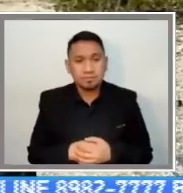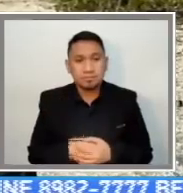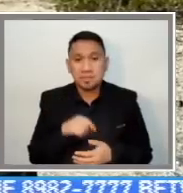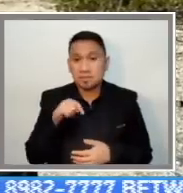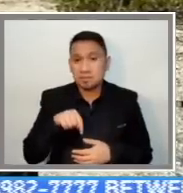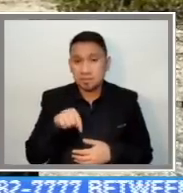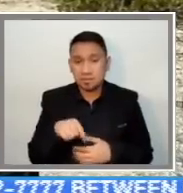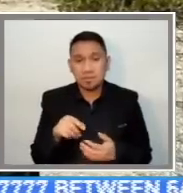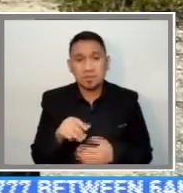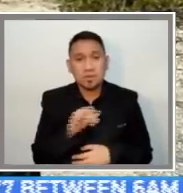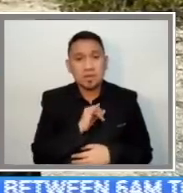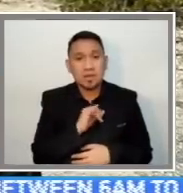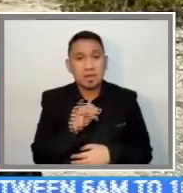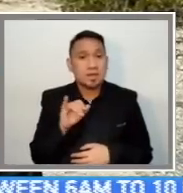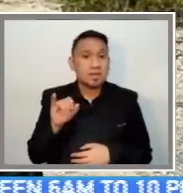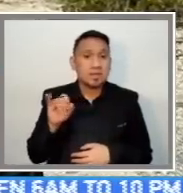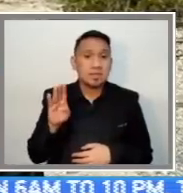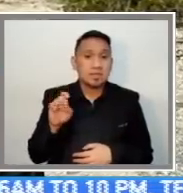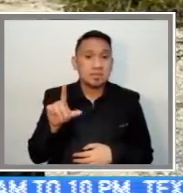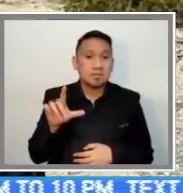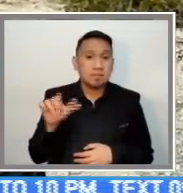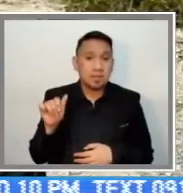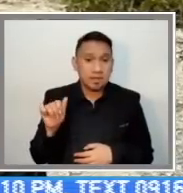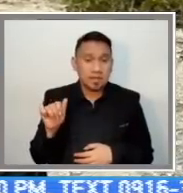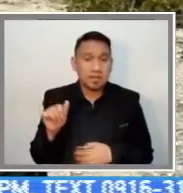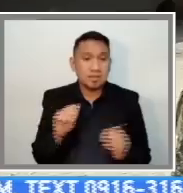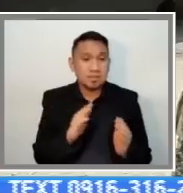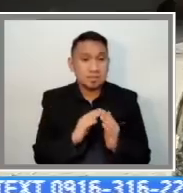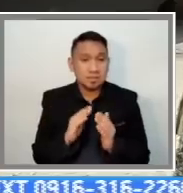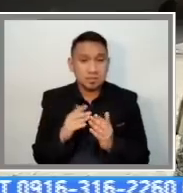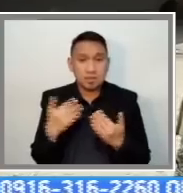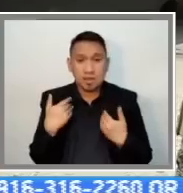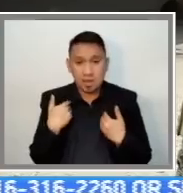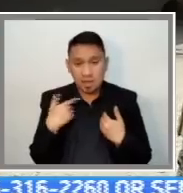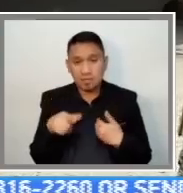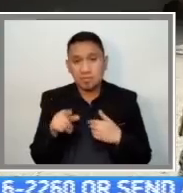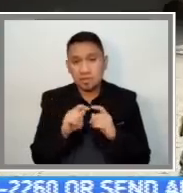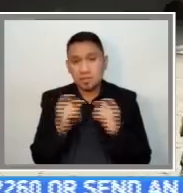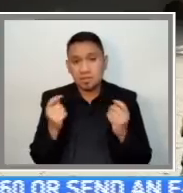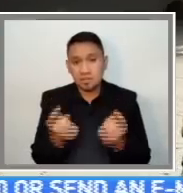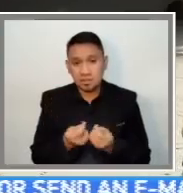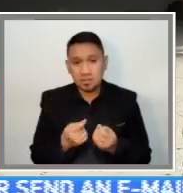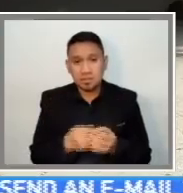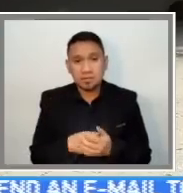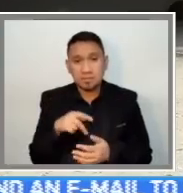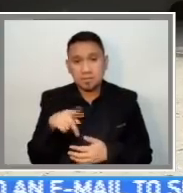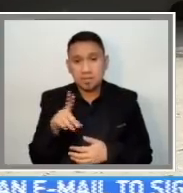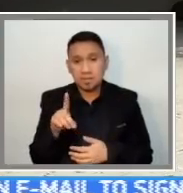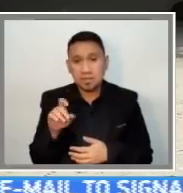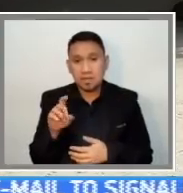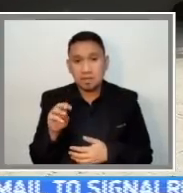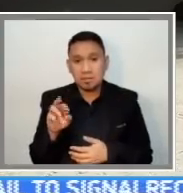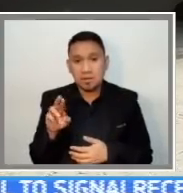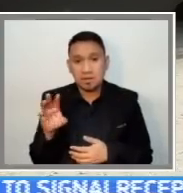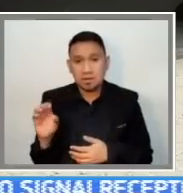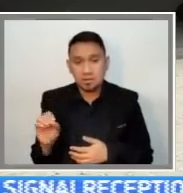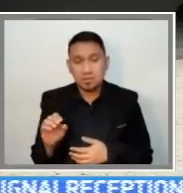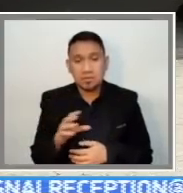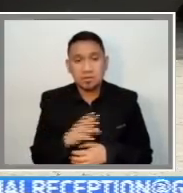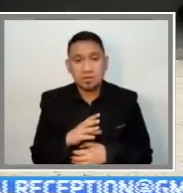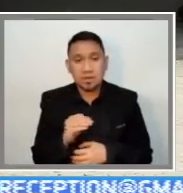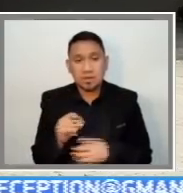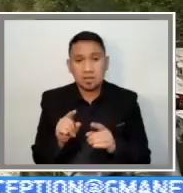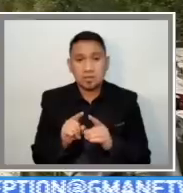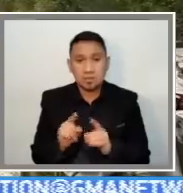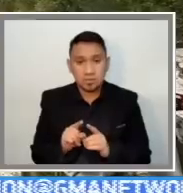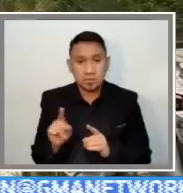Isabela City, andito po yung assessment team at saka triage team natin ng PDRMO, ng PSWDO at saka yung Farm Government